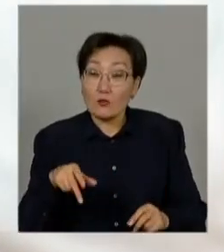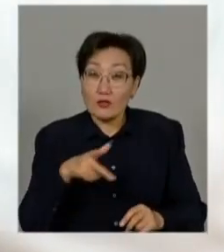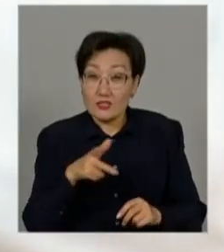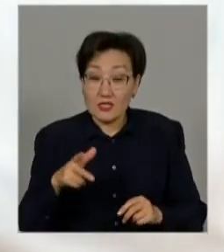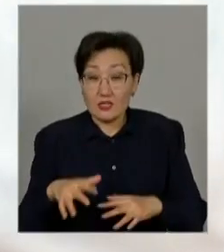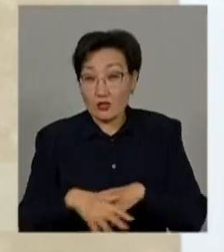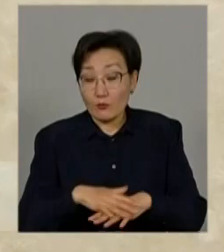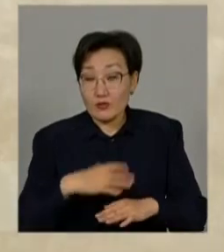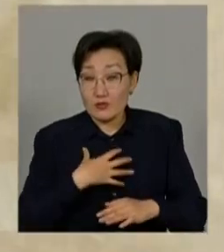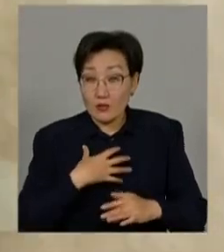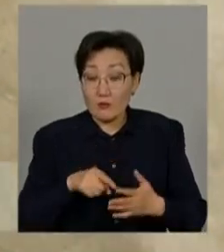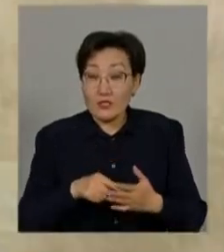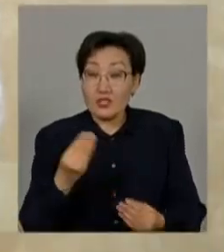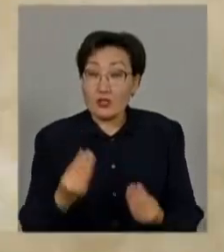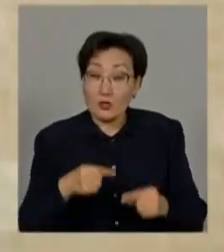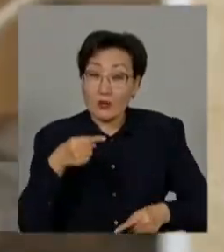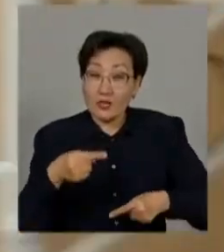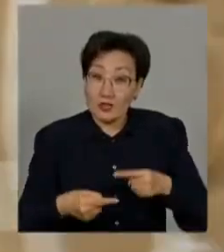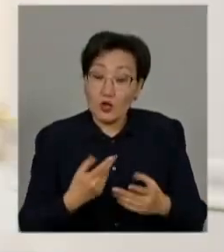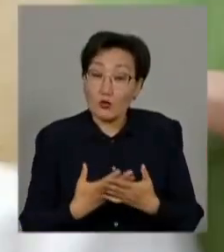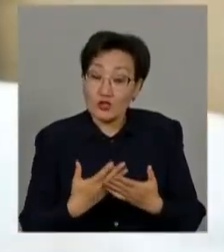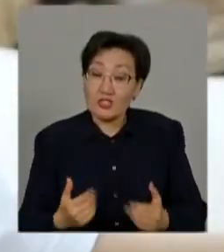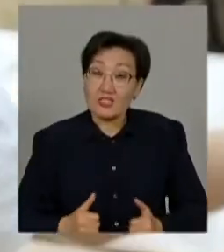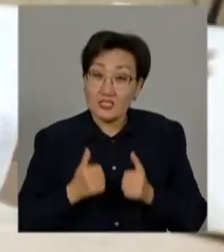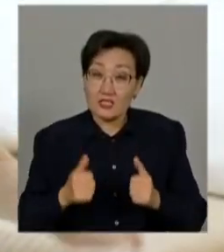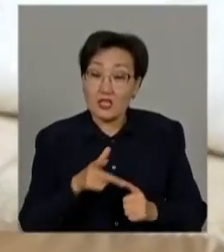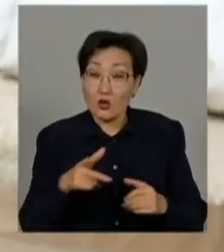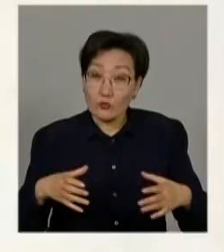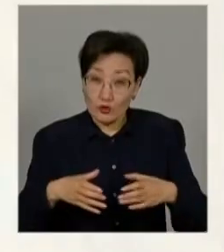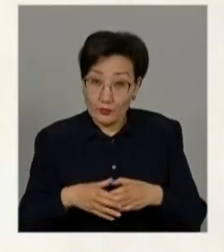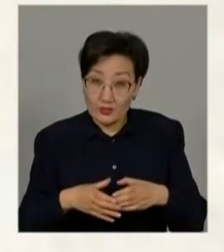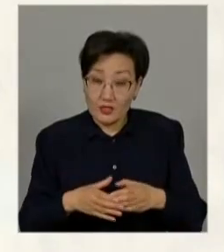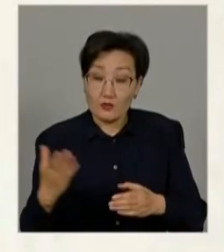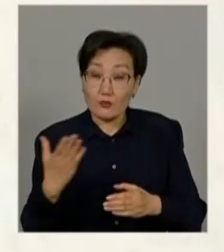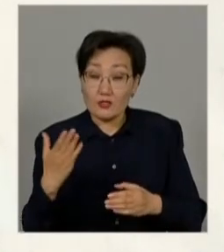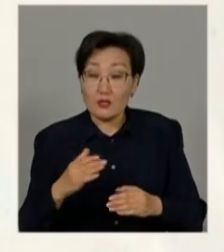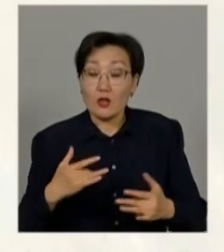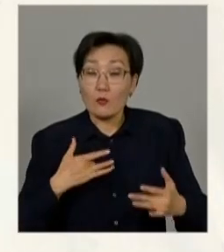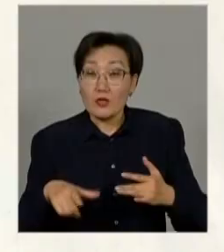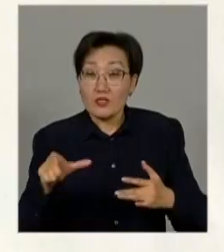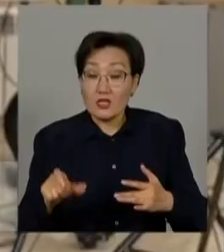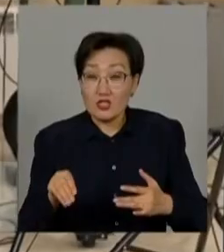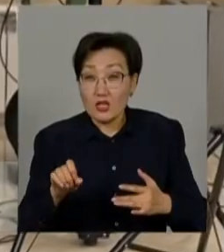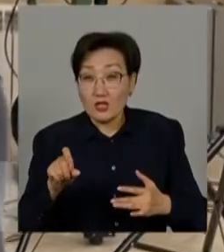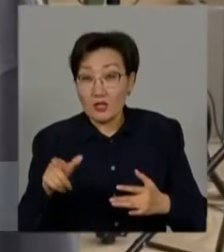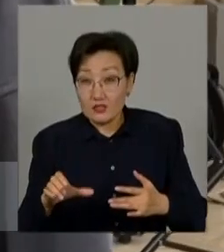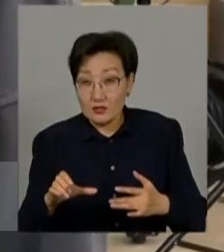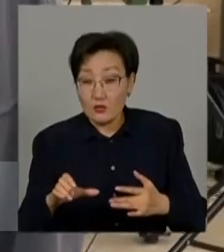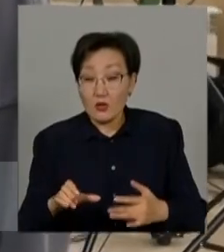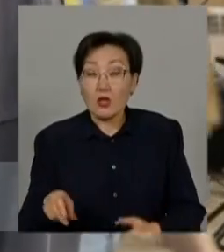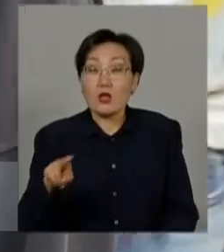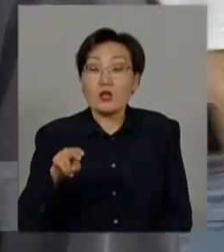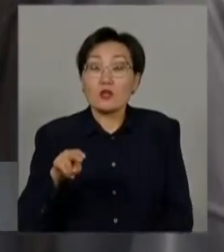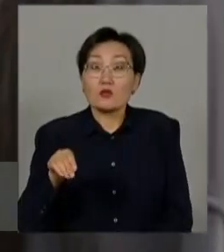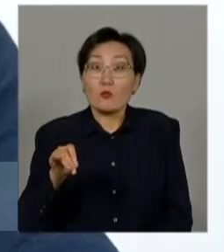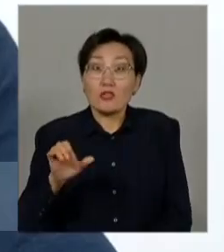өзекті мәселелерді әзіл қалжыңмен астарлап жеткізуге тырыстық дейді түсірілім тобы. Кинода кәсіби актер Жалғас Толғанбаймен бірге Дәурен